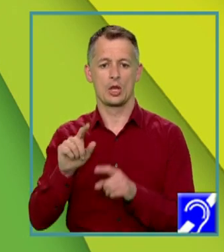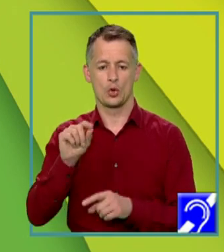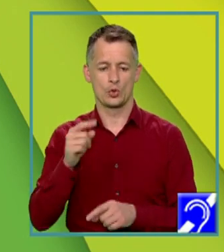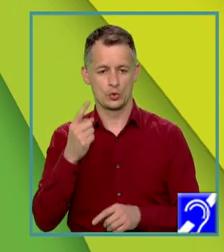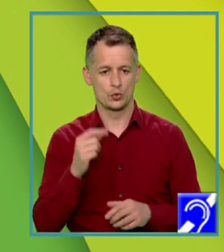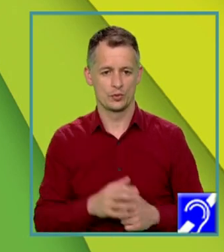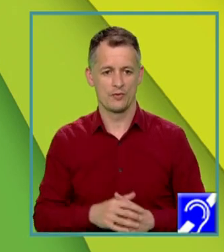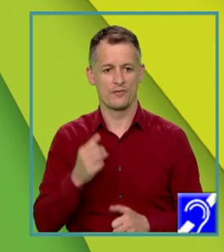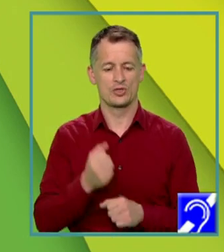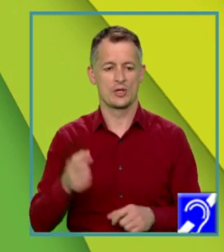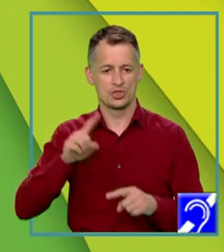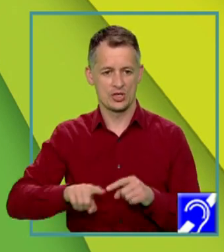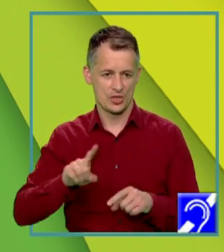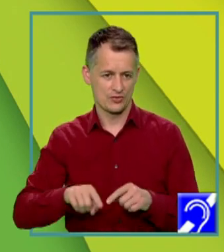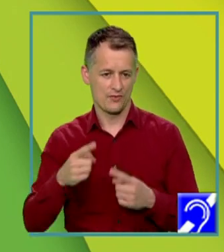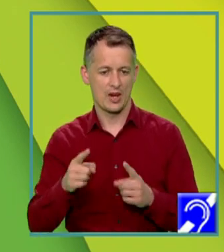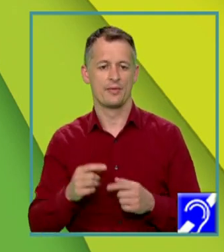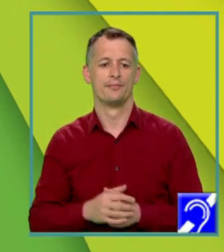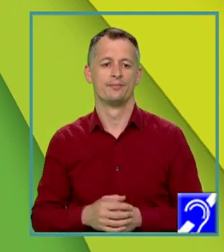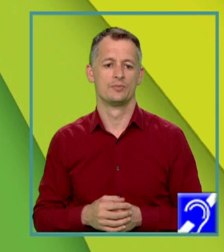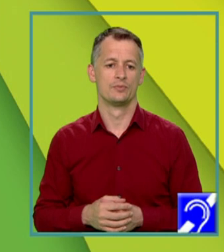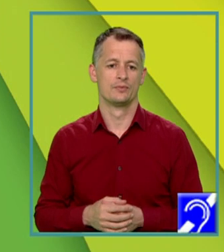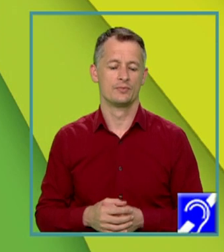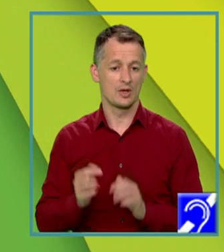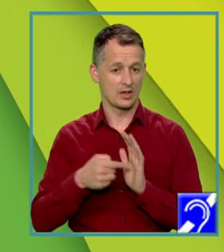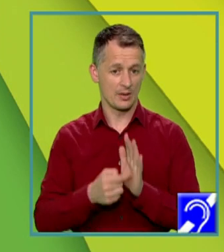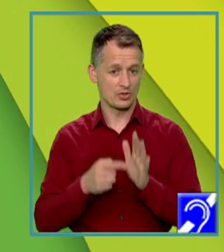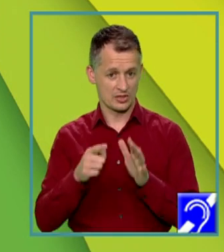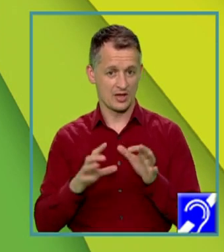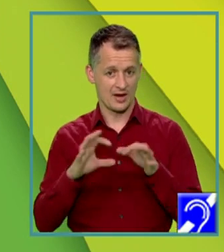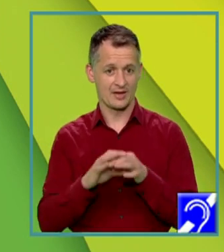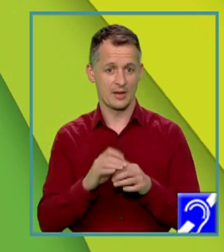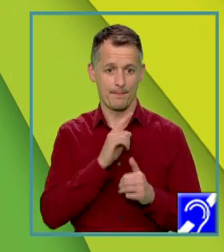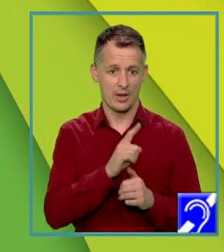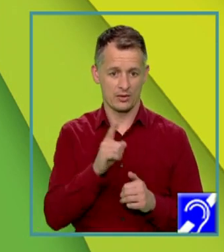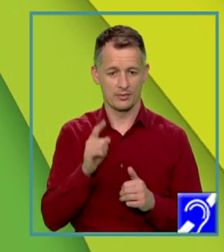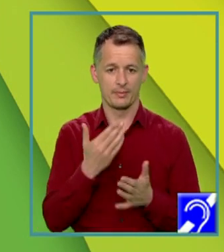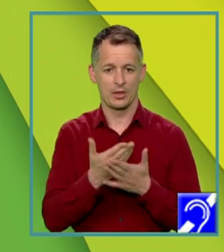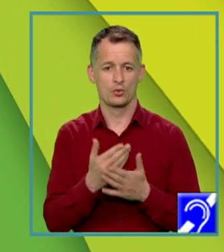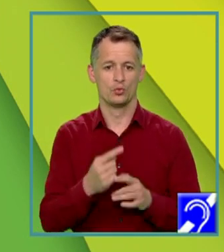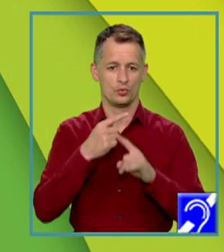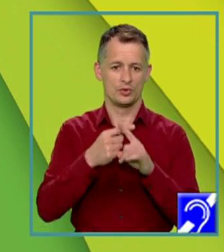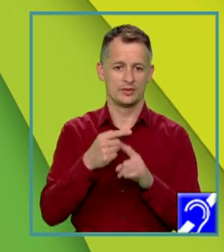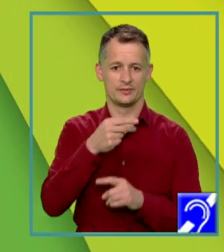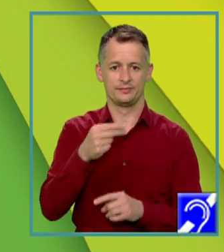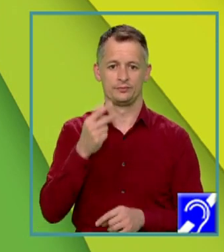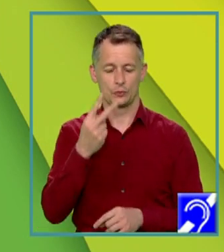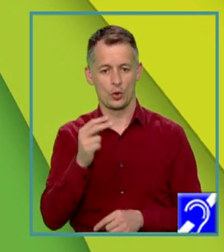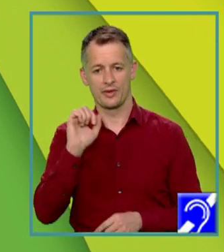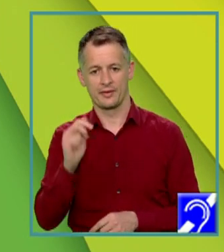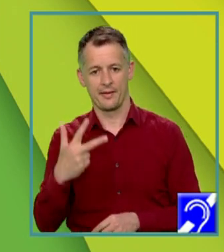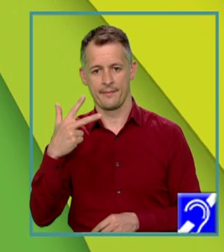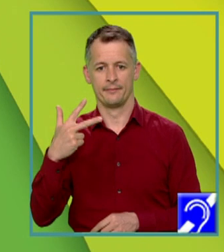procedam în același mod și particularizează mă această relație pe rând pentru x egal cu 2